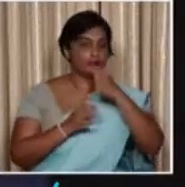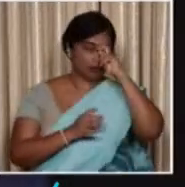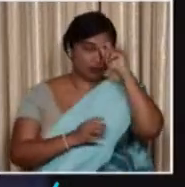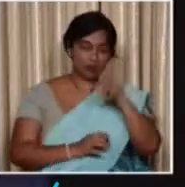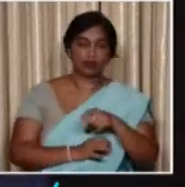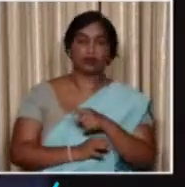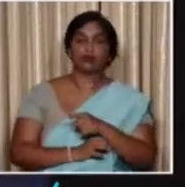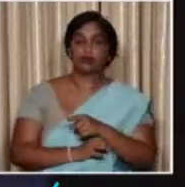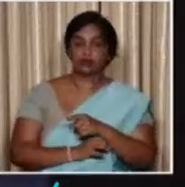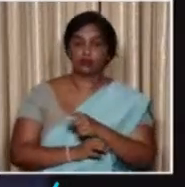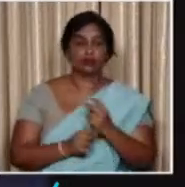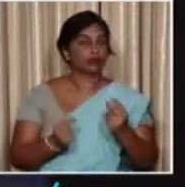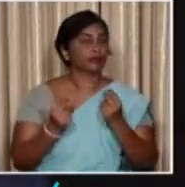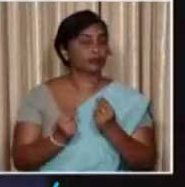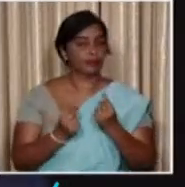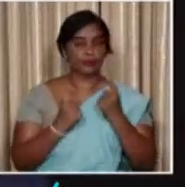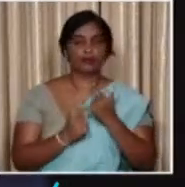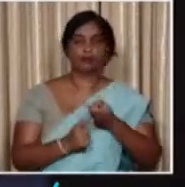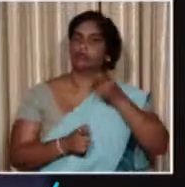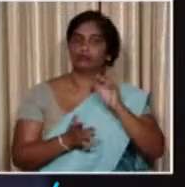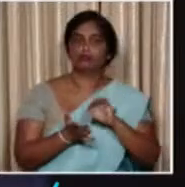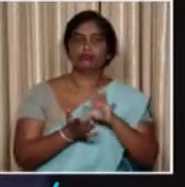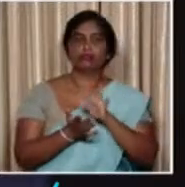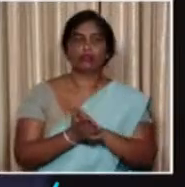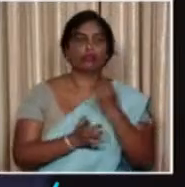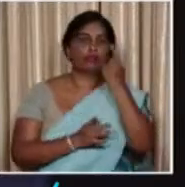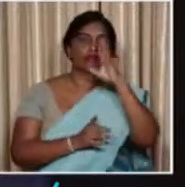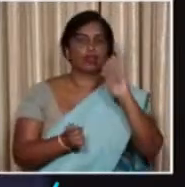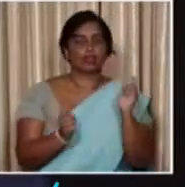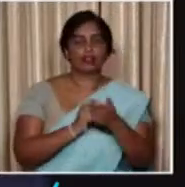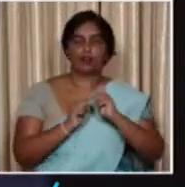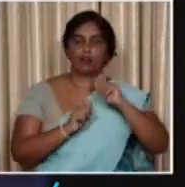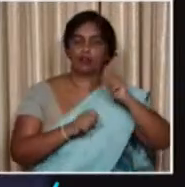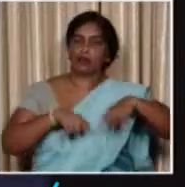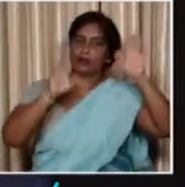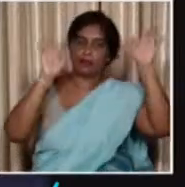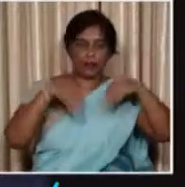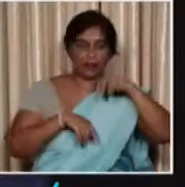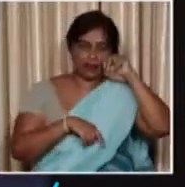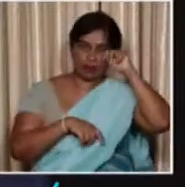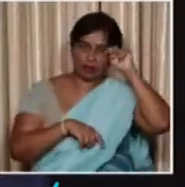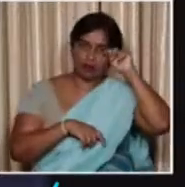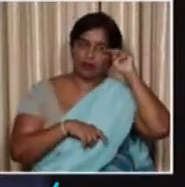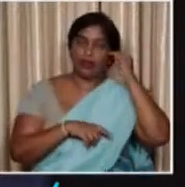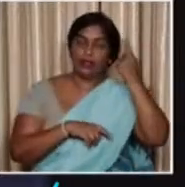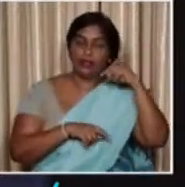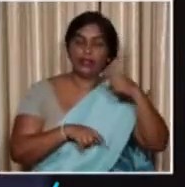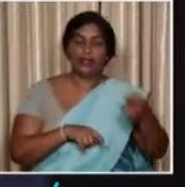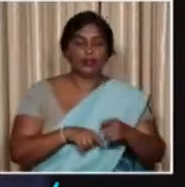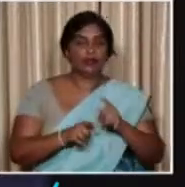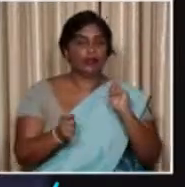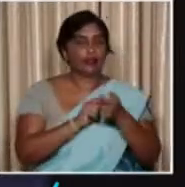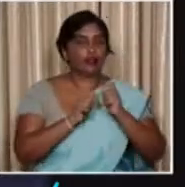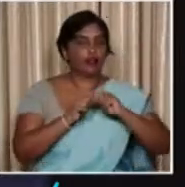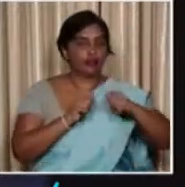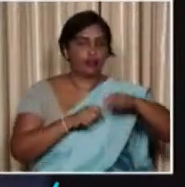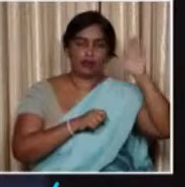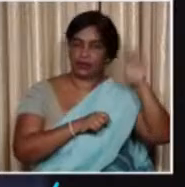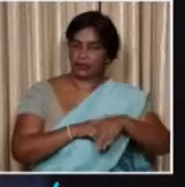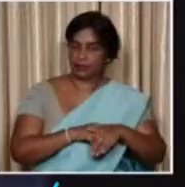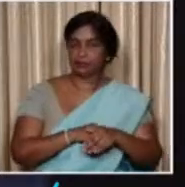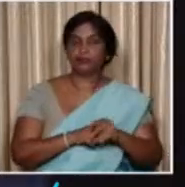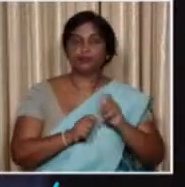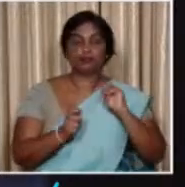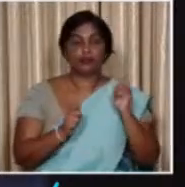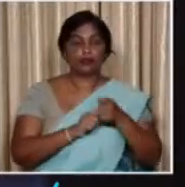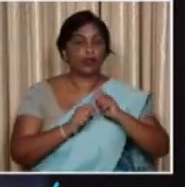මැතිතුමා ෂණිකව තීන්දුවක් ගත 14 වෙනිදා ක්‍රිකට් ආයතනය ගේනවා කියලා. ඒ විදිහට ඊයේ දිනේ ක්‍රිකට් ආයතනය ගෙනාවා. ඊයේ දිනේ